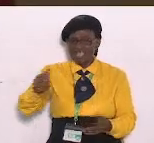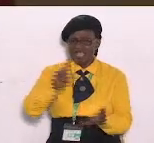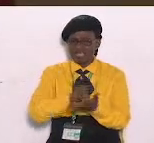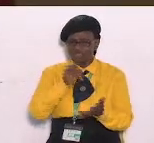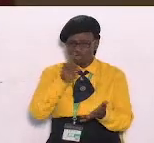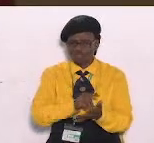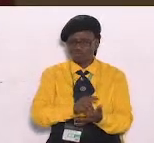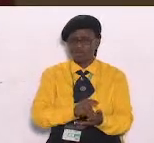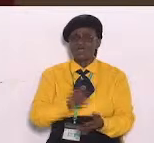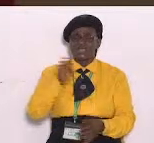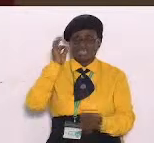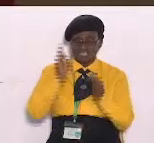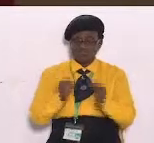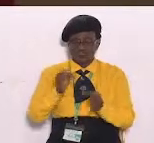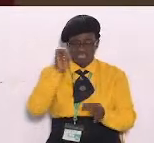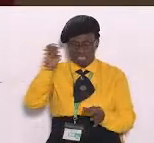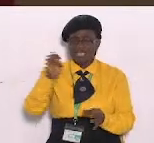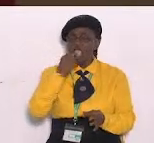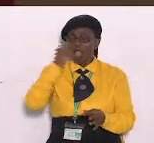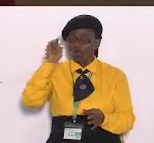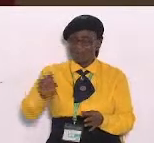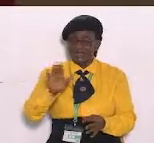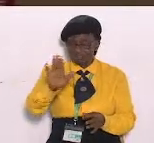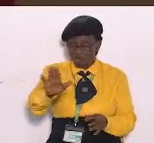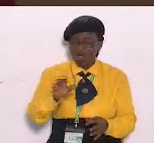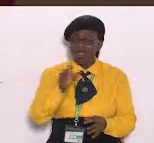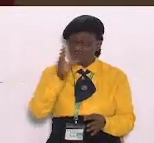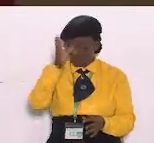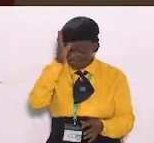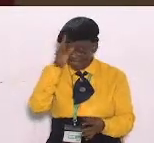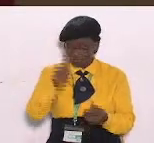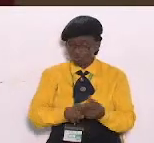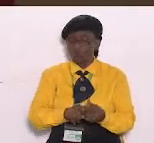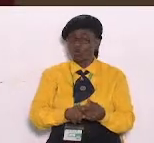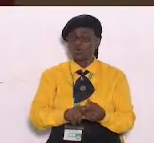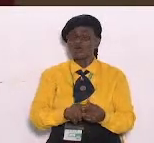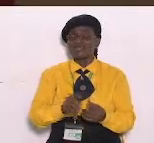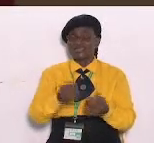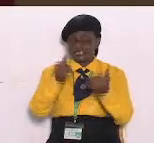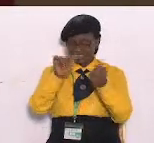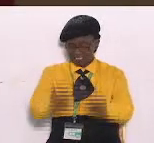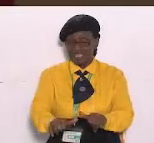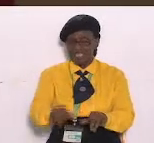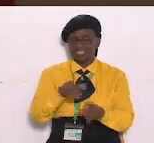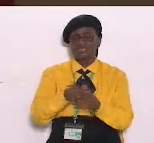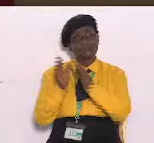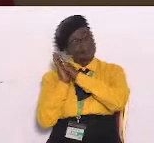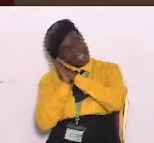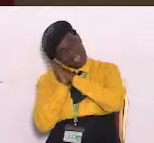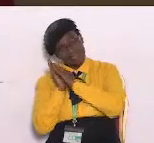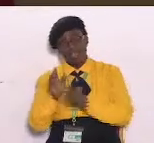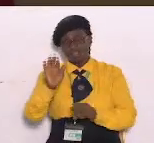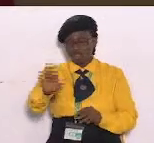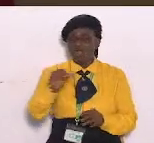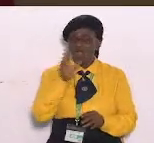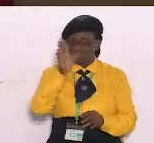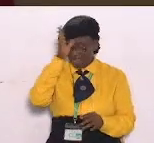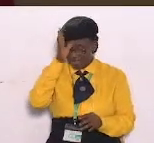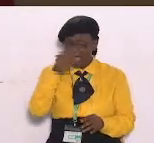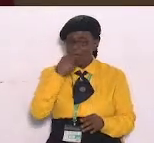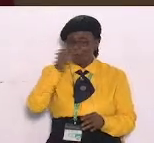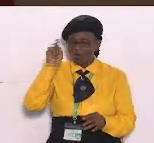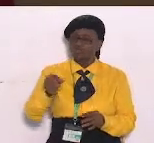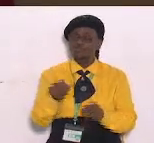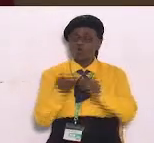docteur s'il commande ton père président là de rester au lit il va rester